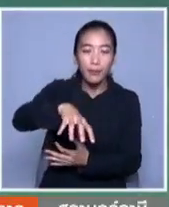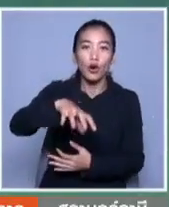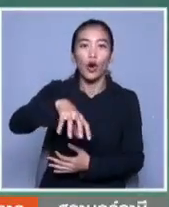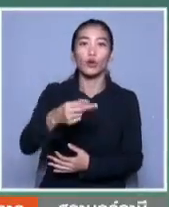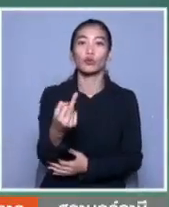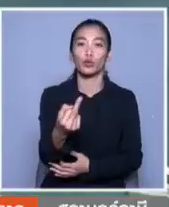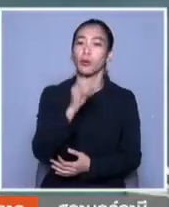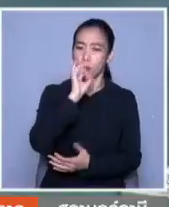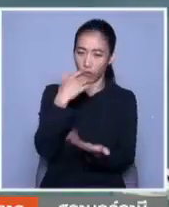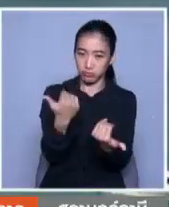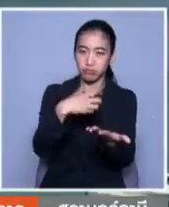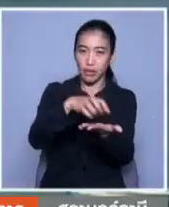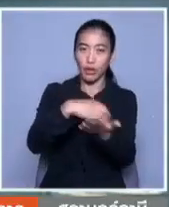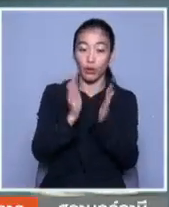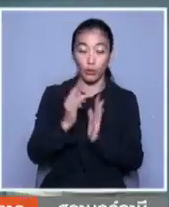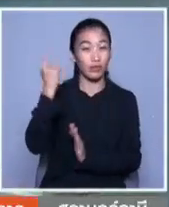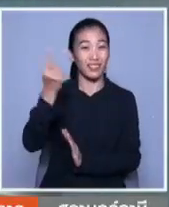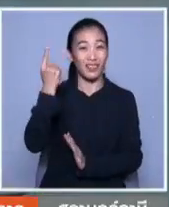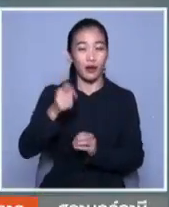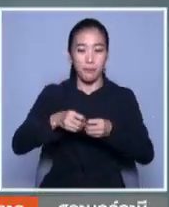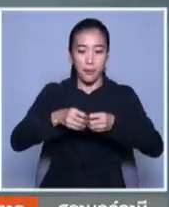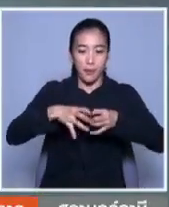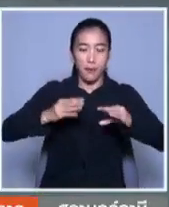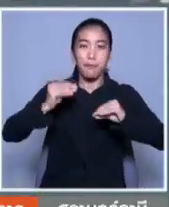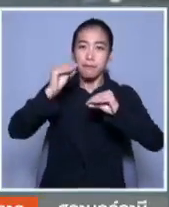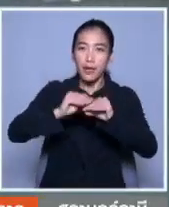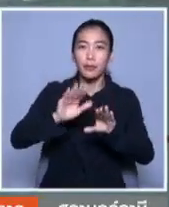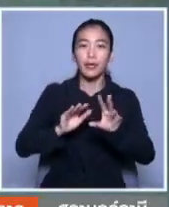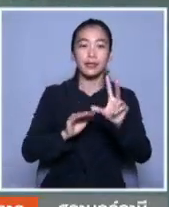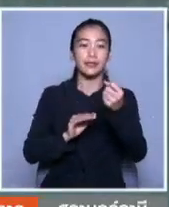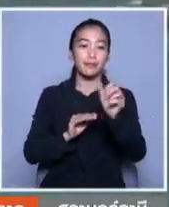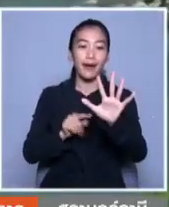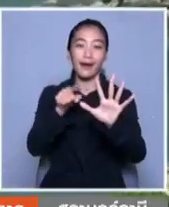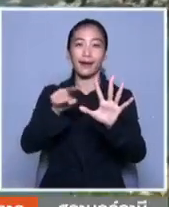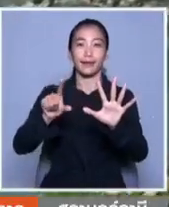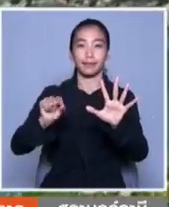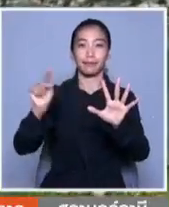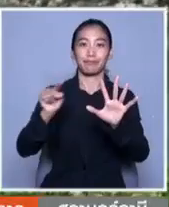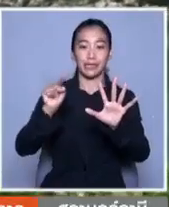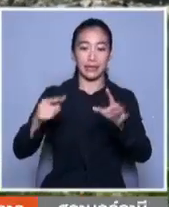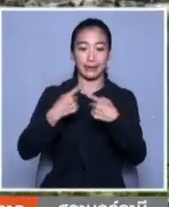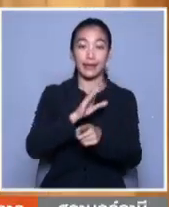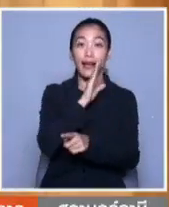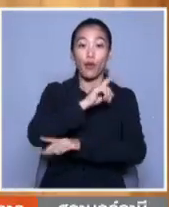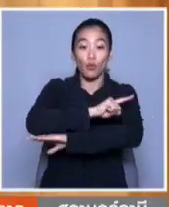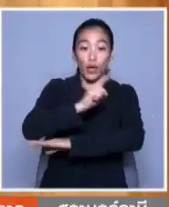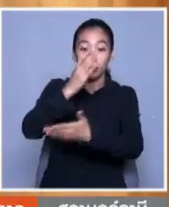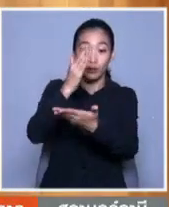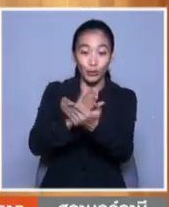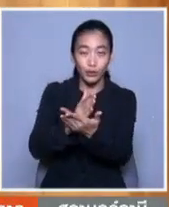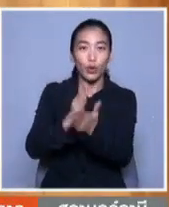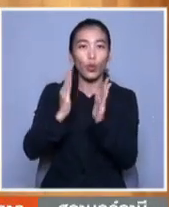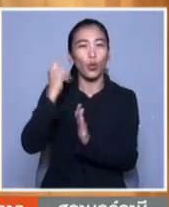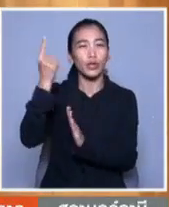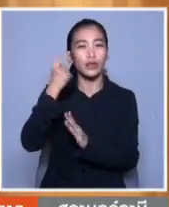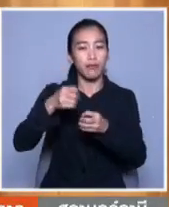อนนี้มีนักท่องเที่ยวเพิ่มขึ้นประมาณ 15-20% ค่ะแต่ถ้าหากว่าเป็นวันหยุดจะมีนักท่องเที่ยวเพิ่มมากขึ้นกว่าวัน